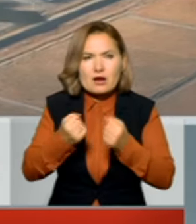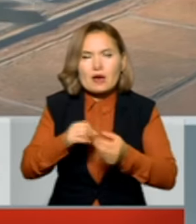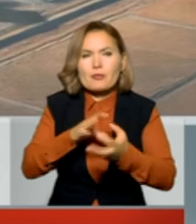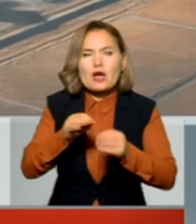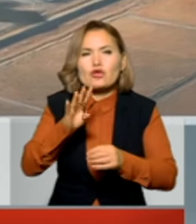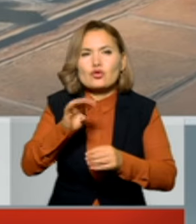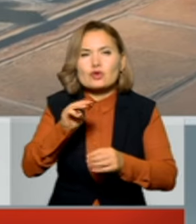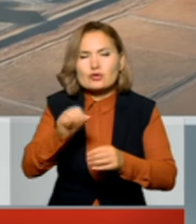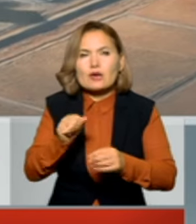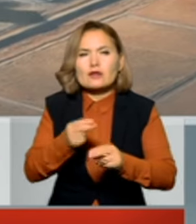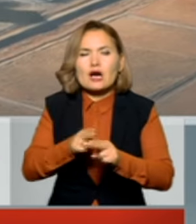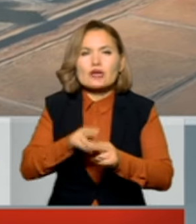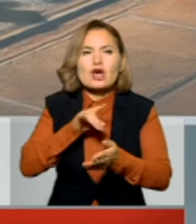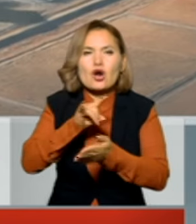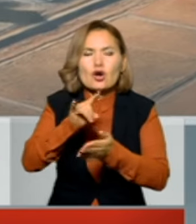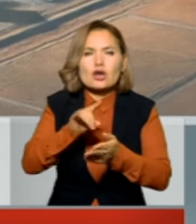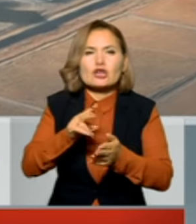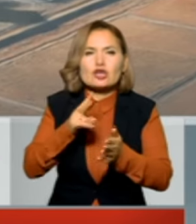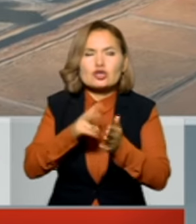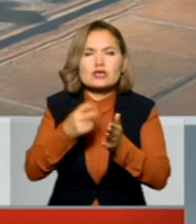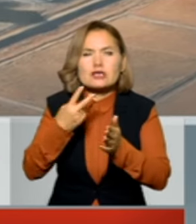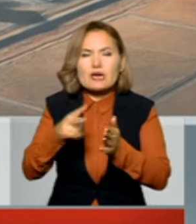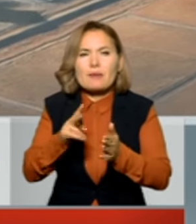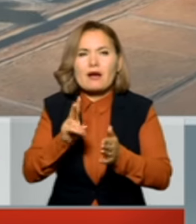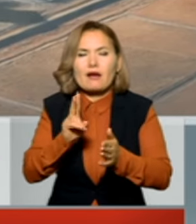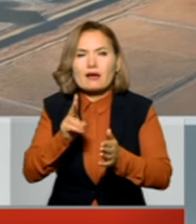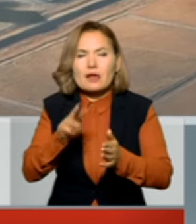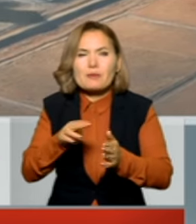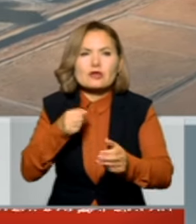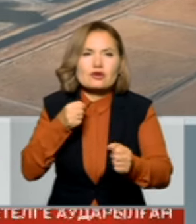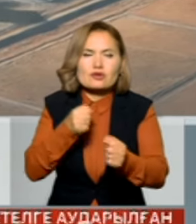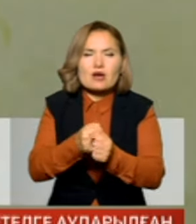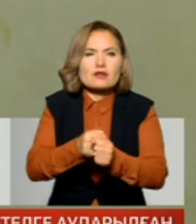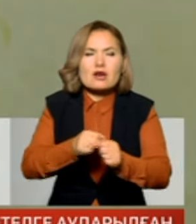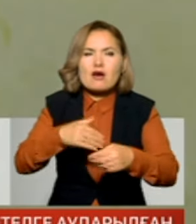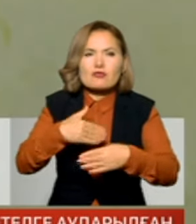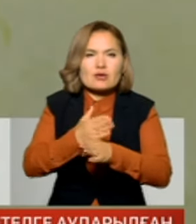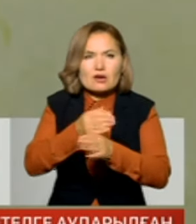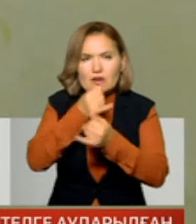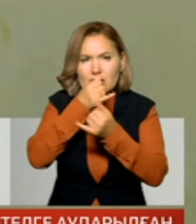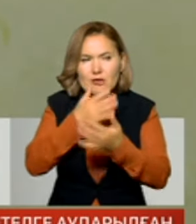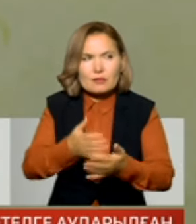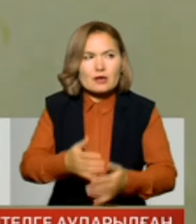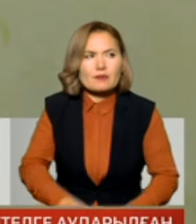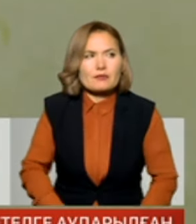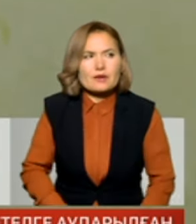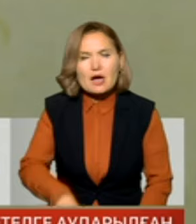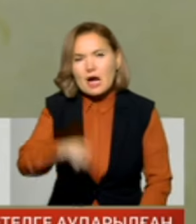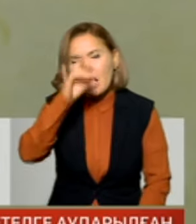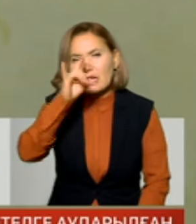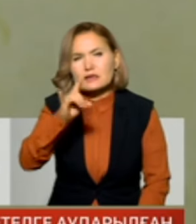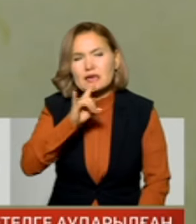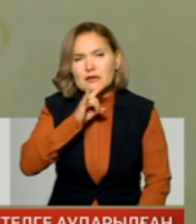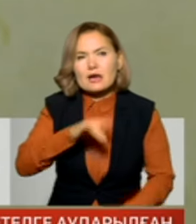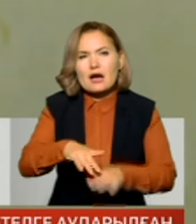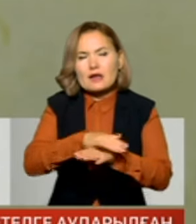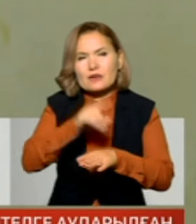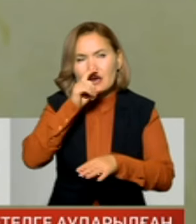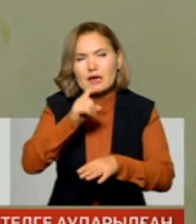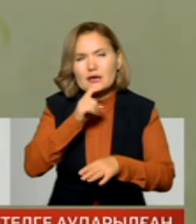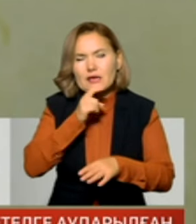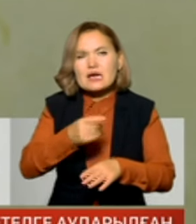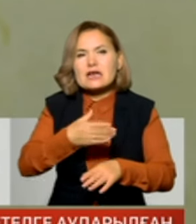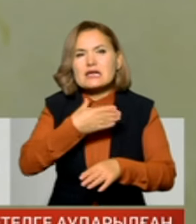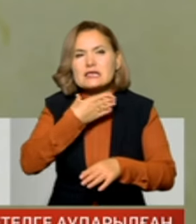тонналық ұшақ 720 шақырым жылдамдықпен келіп соғылса да зақымдай алмайды екен. Қазақстандықтар әлі айыра алмайды. Семей полигонында